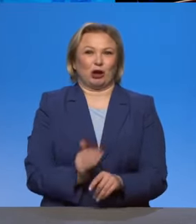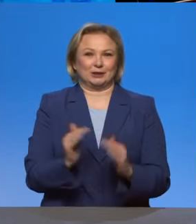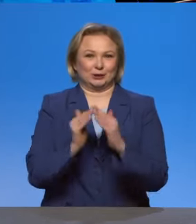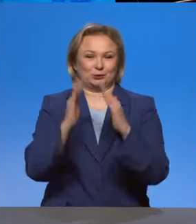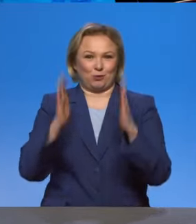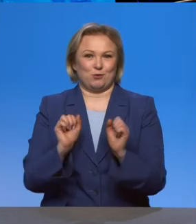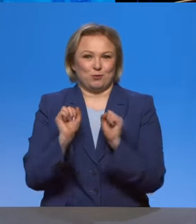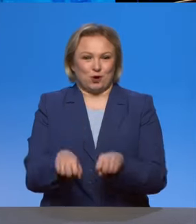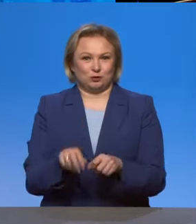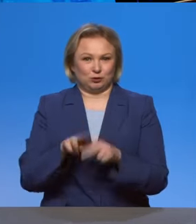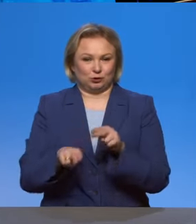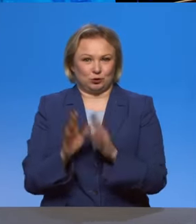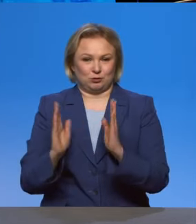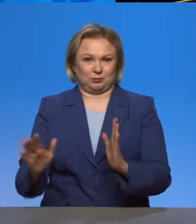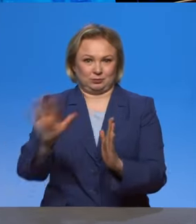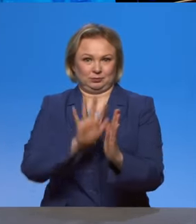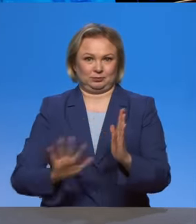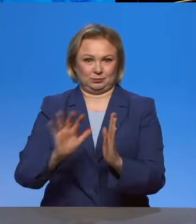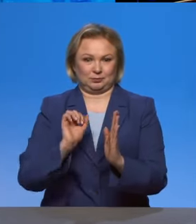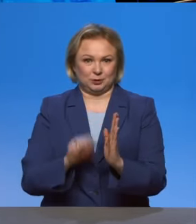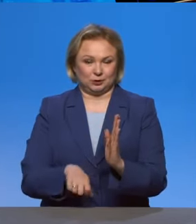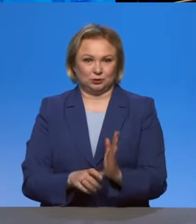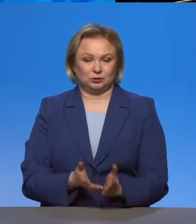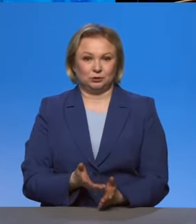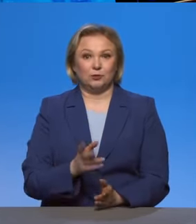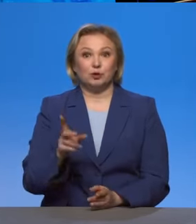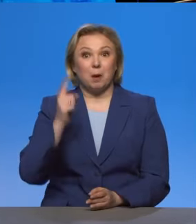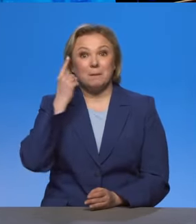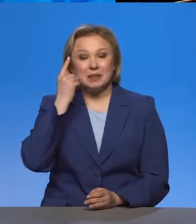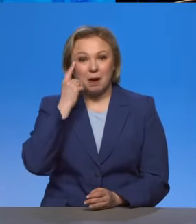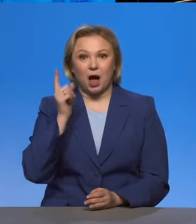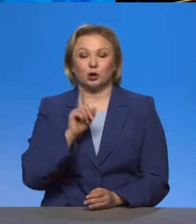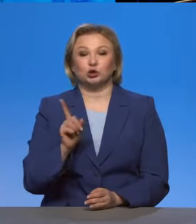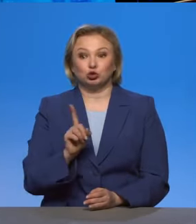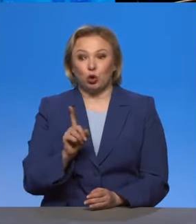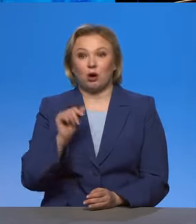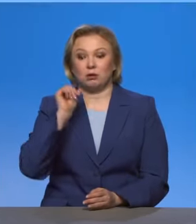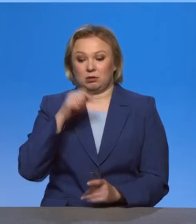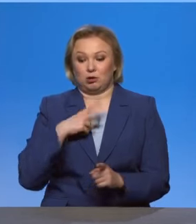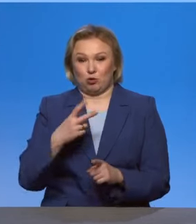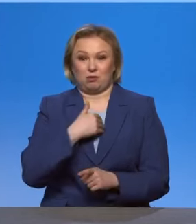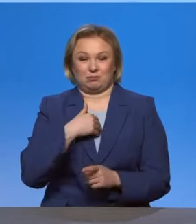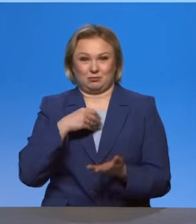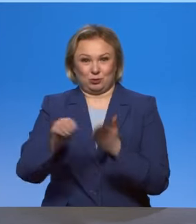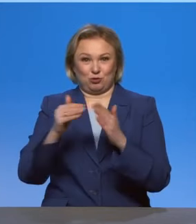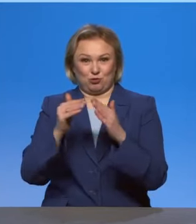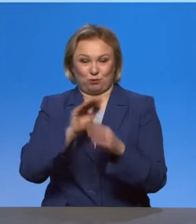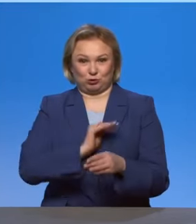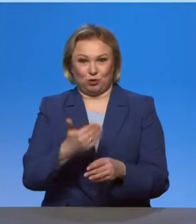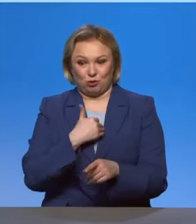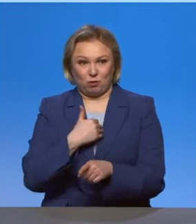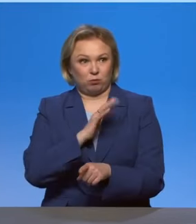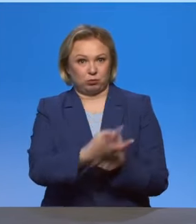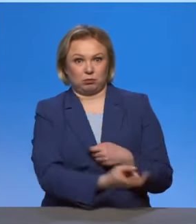ИЖС понимал, ну, те, кто делает ИЖС, что завтра не придет застройщик и не скажет, мы вас тут убираем по плану, и тут